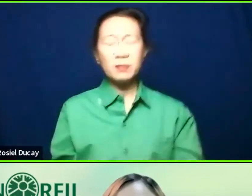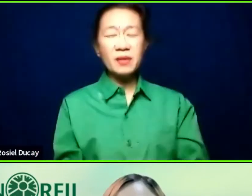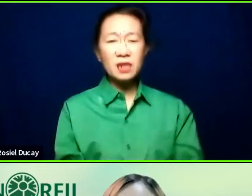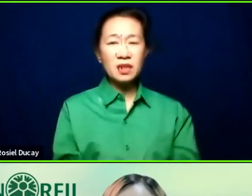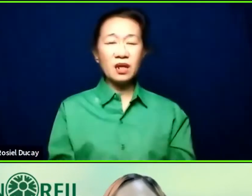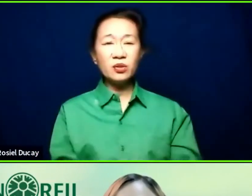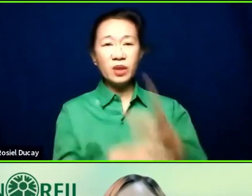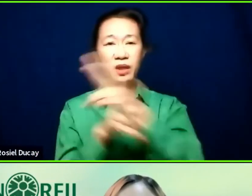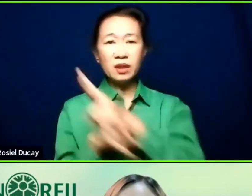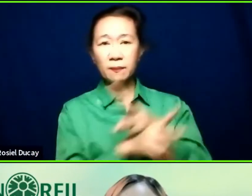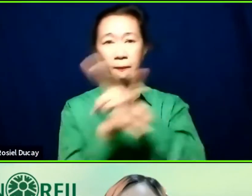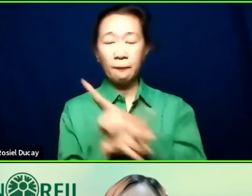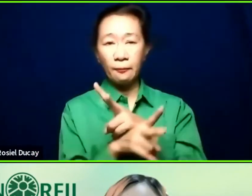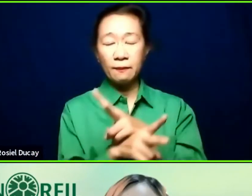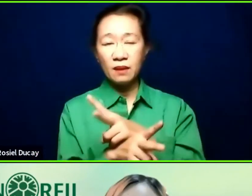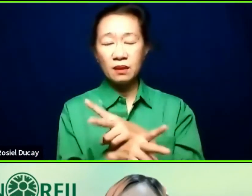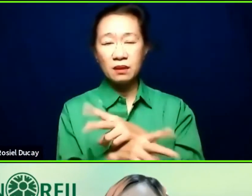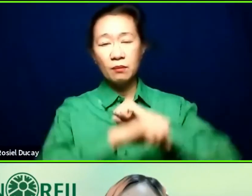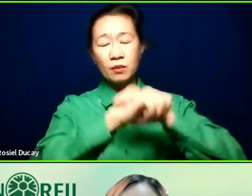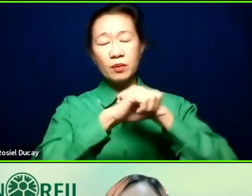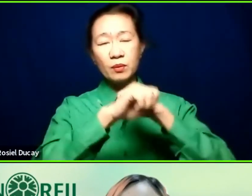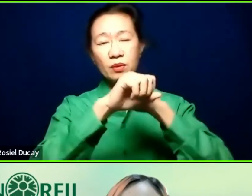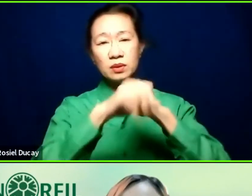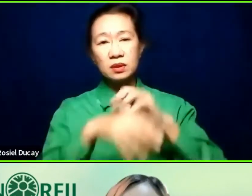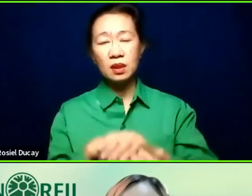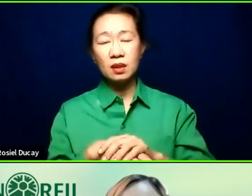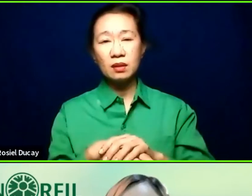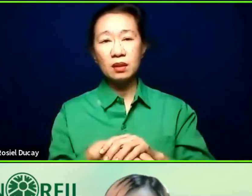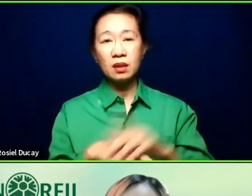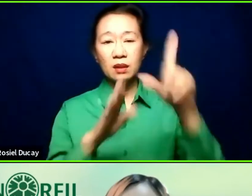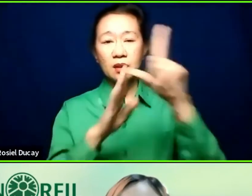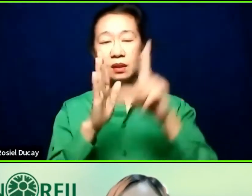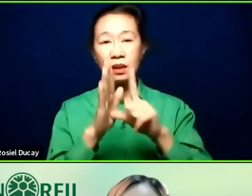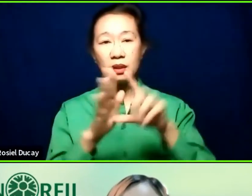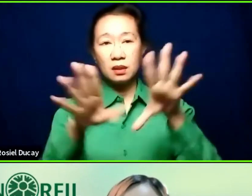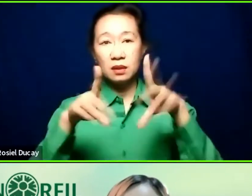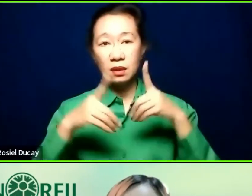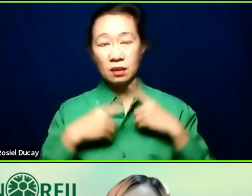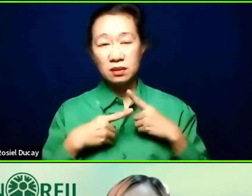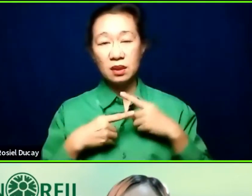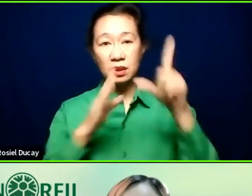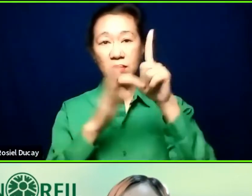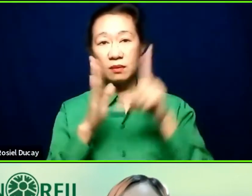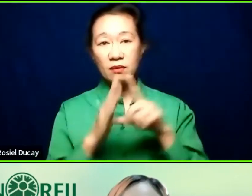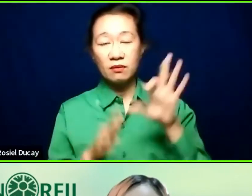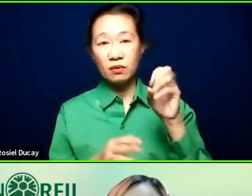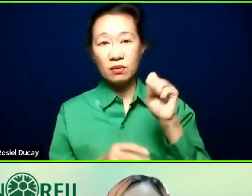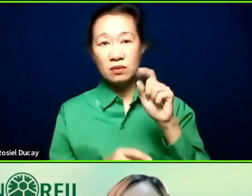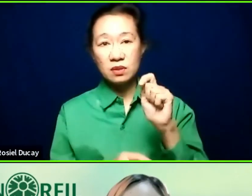legally, legal ang pinopromote ng Northfield, no, legal adoption, legal foster caring, no.